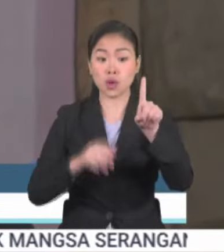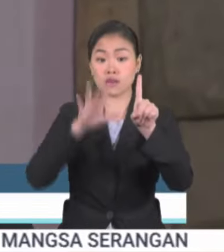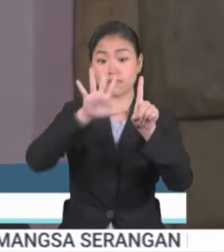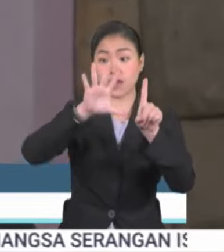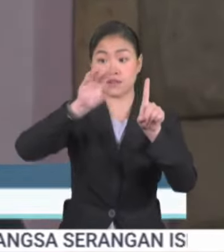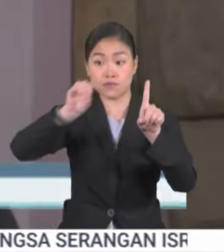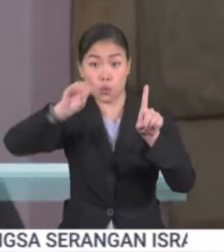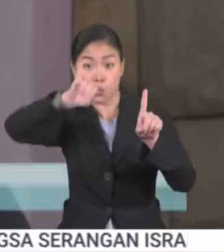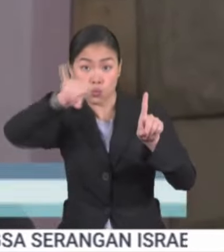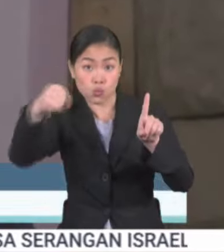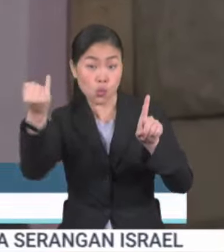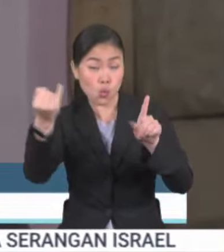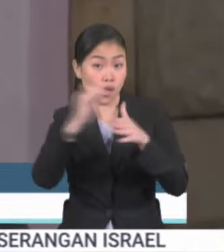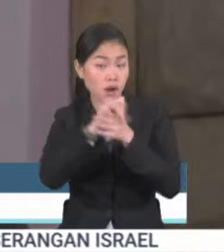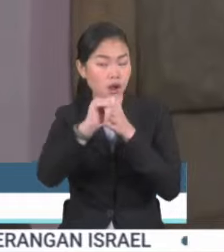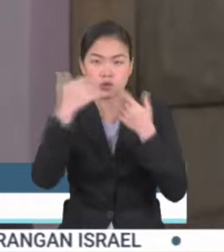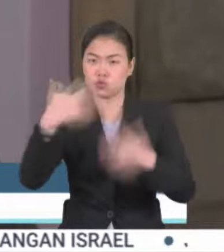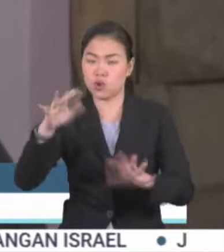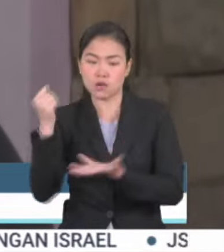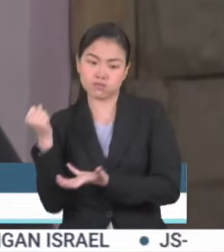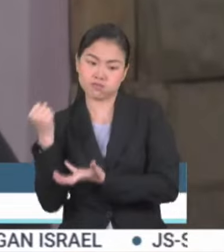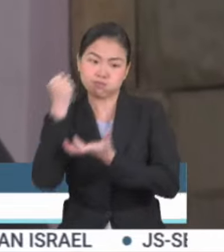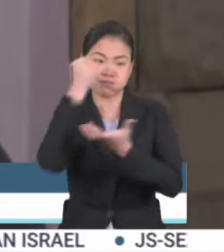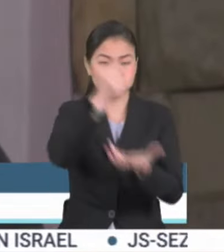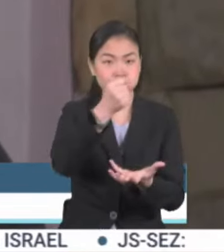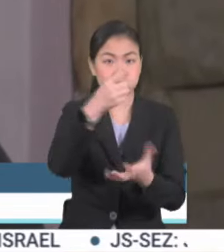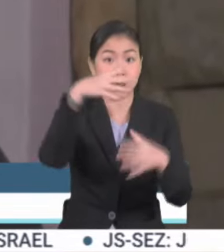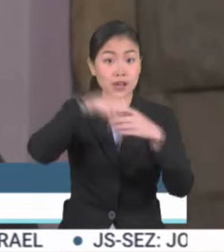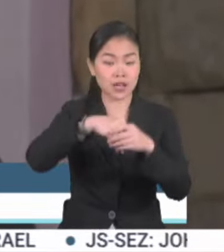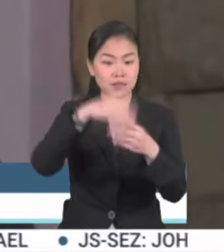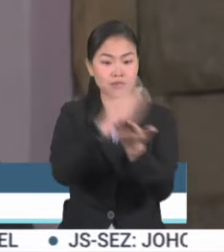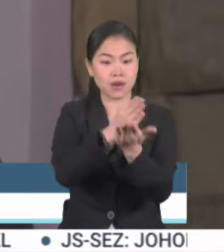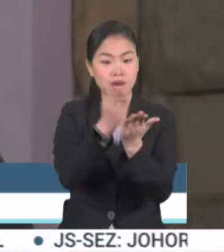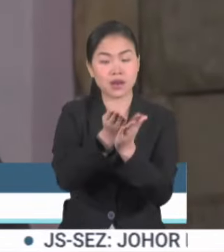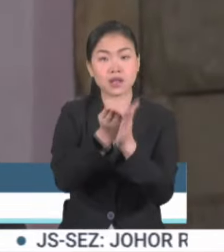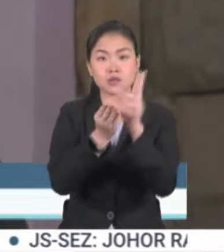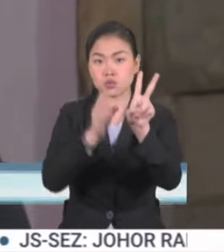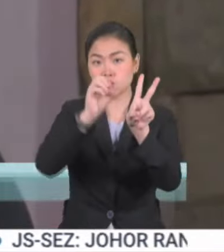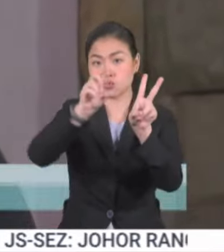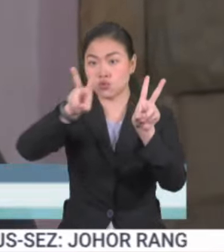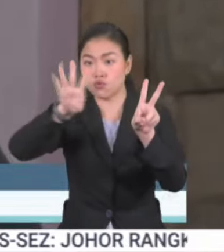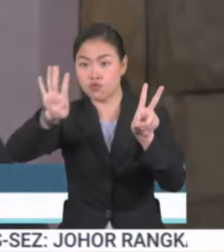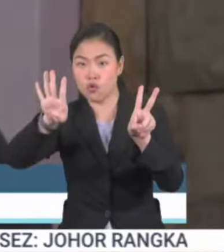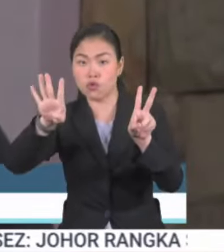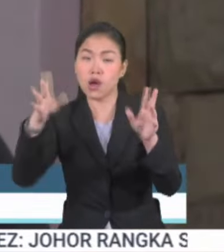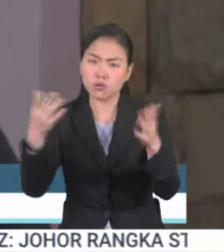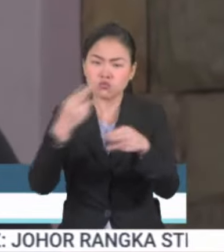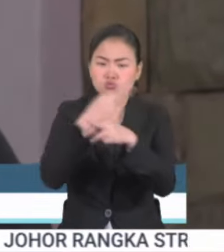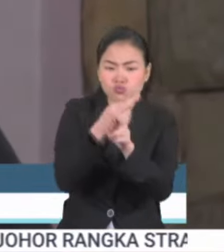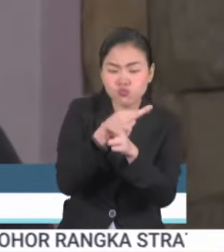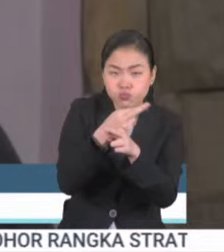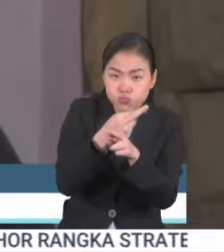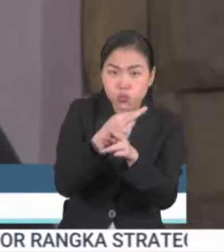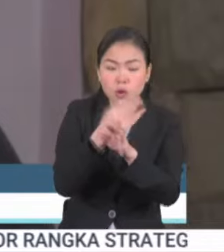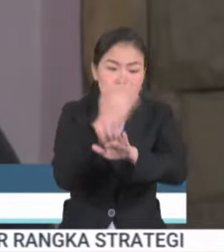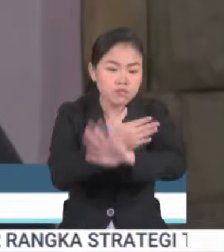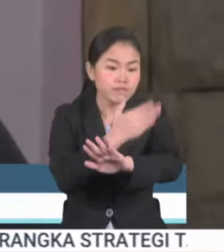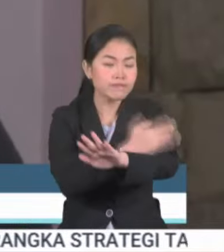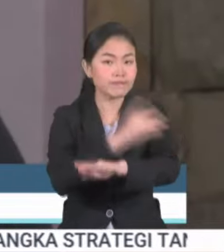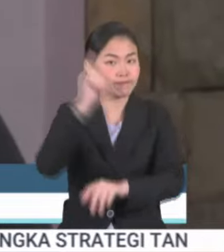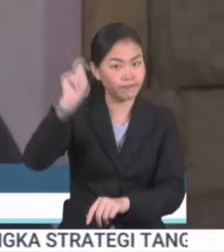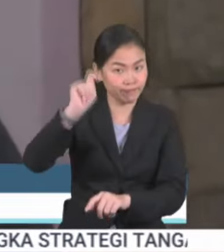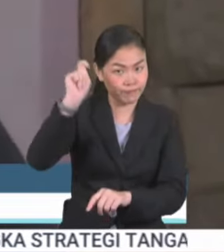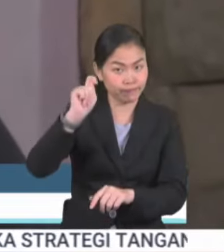RM150 juta ringgit diperuntukkan menerusi belanjawan 2024 untuk menyelenggara dan membaiki tandas